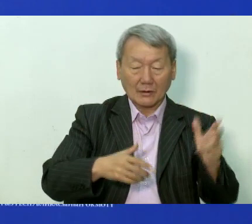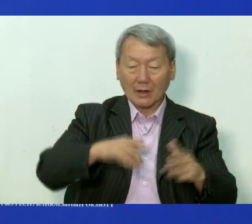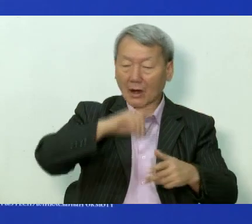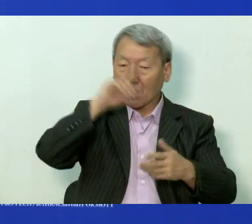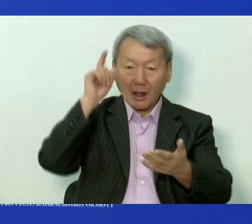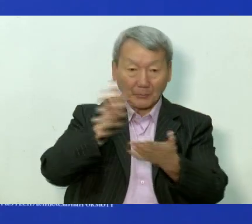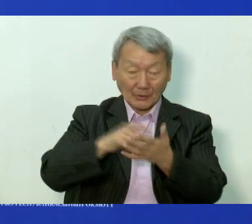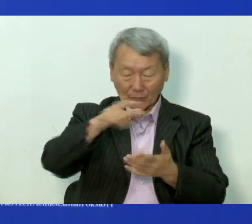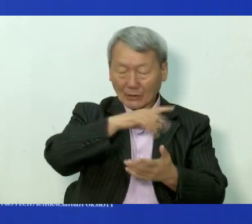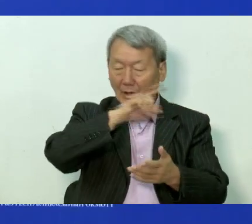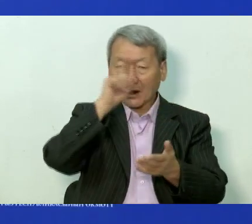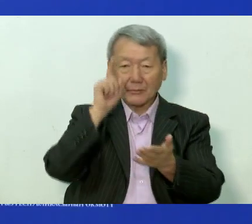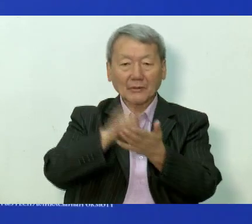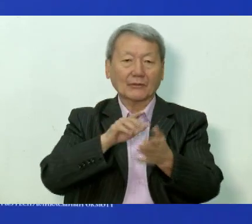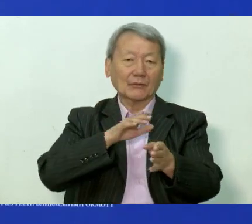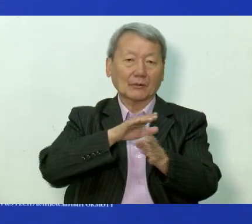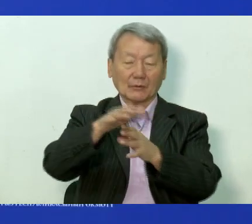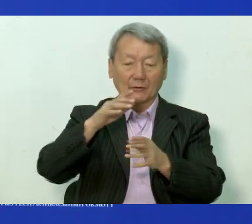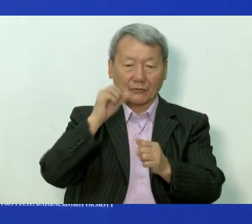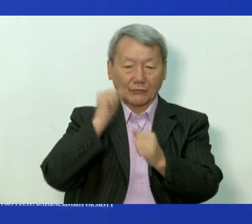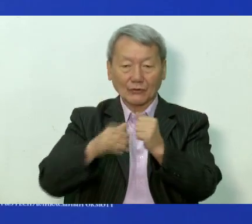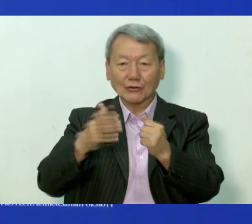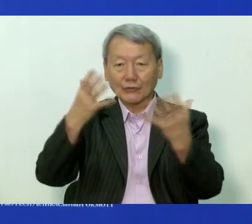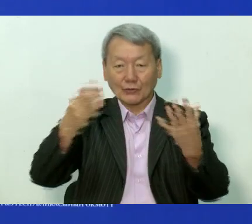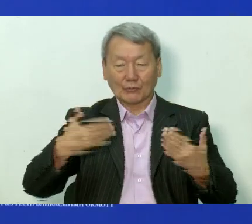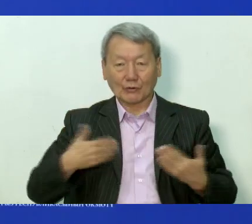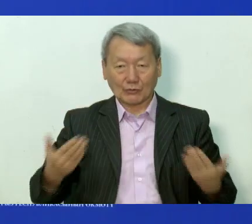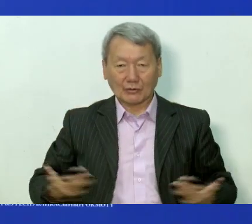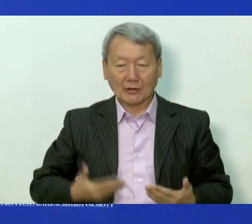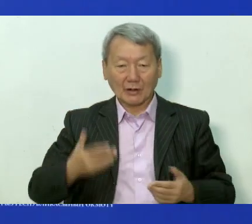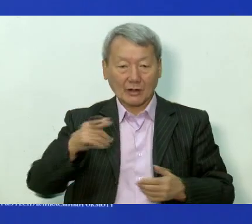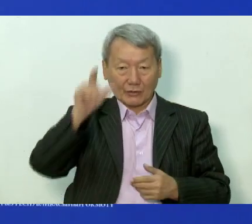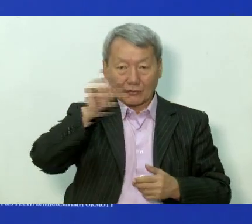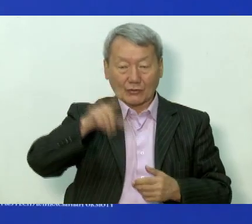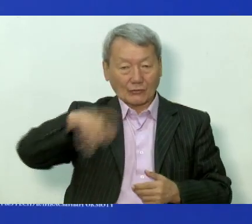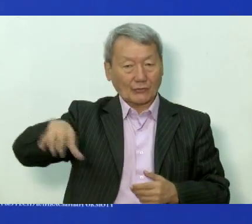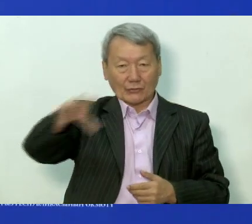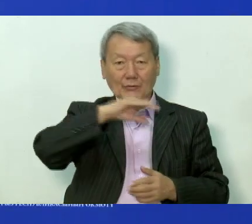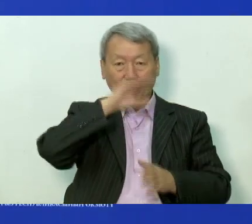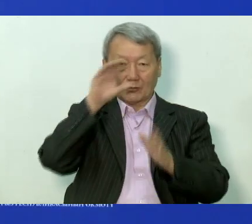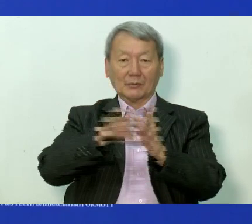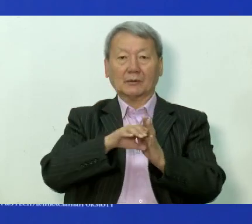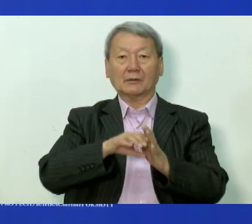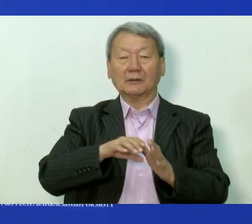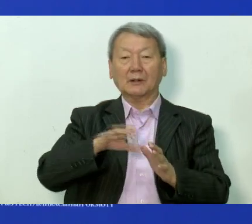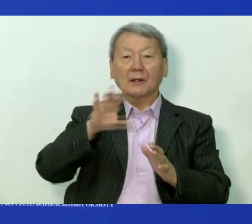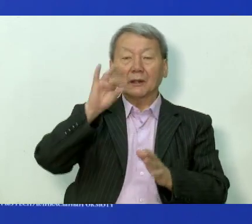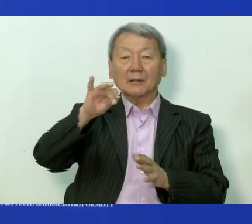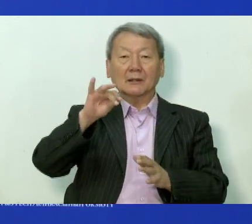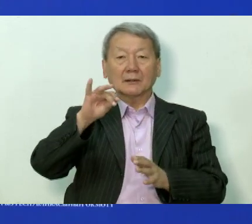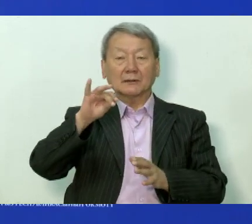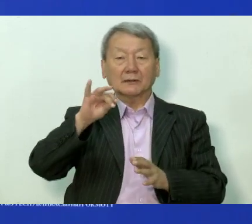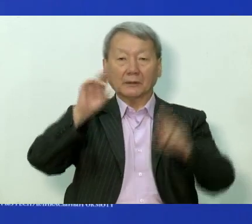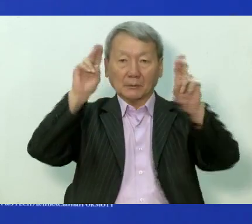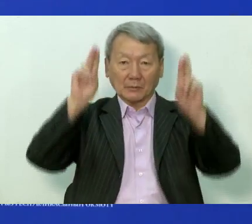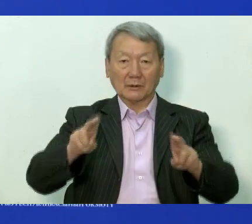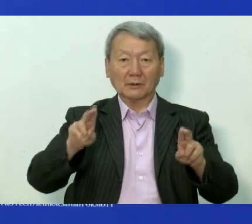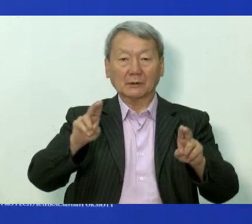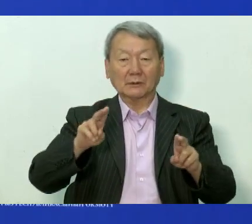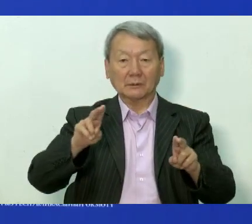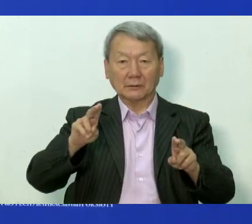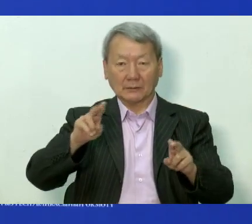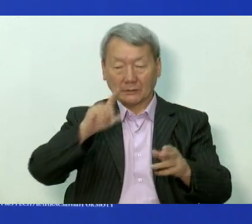неотемлемой частью нашей повседневной жизни, каждого из нас. И вообще соблюдение правил личной